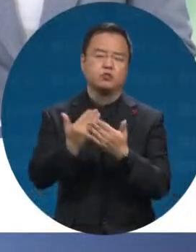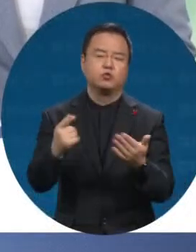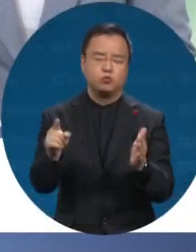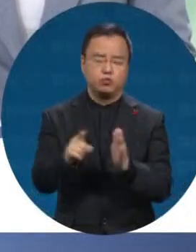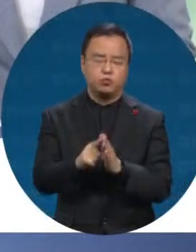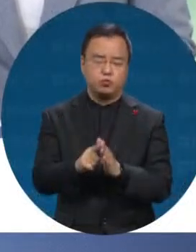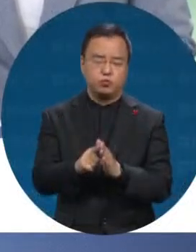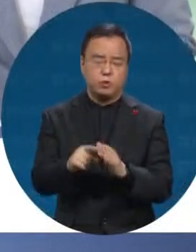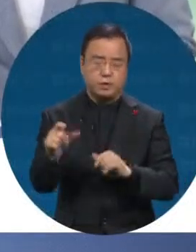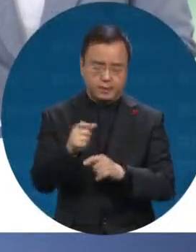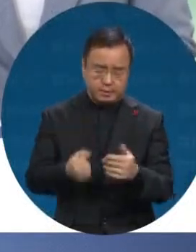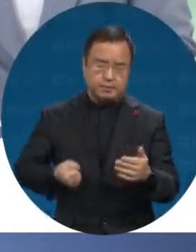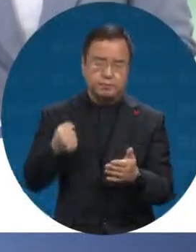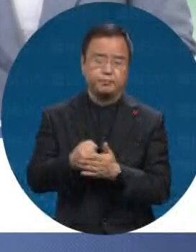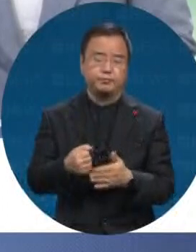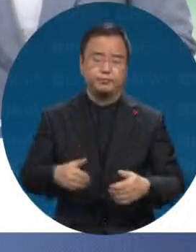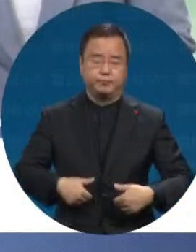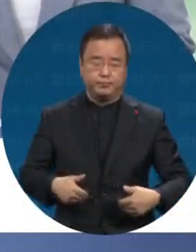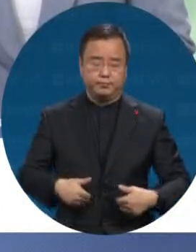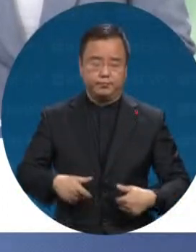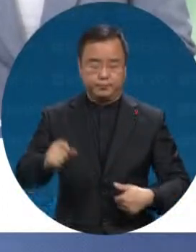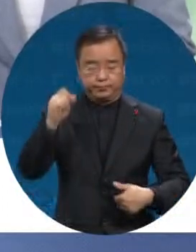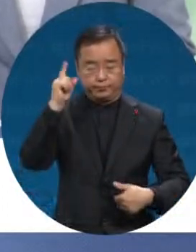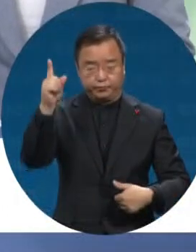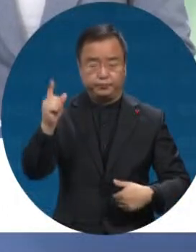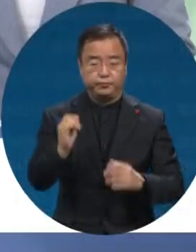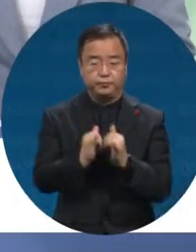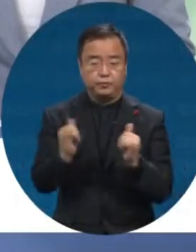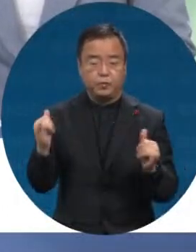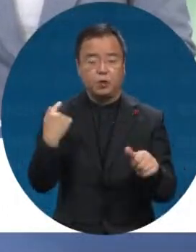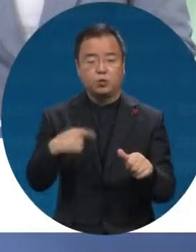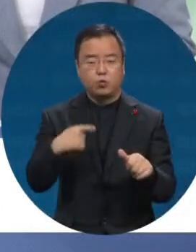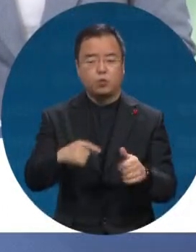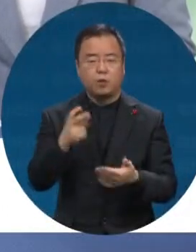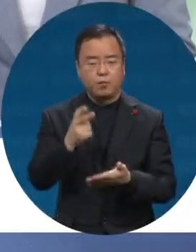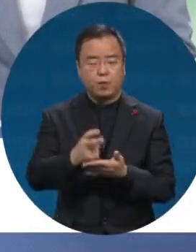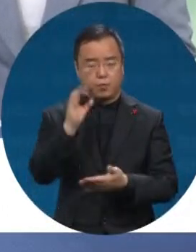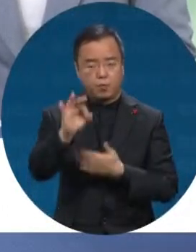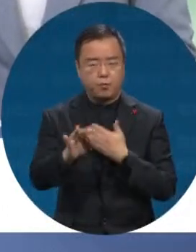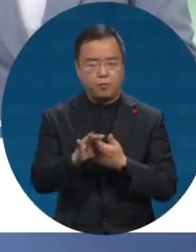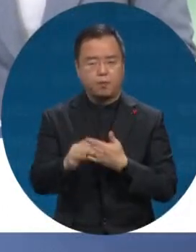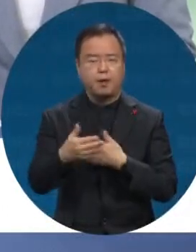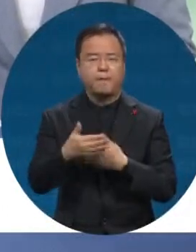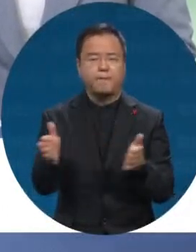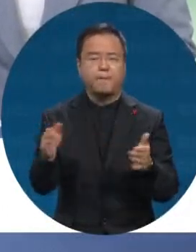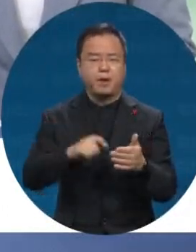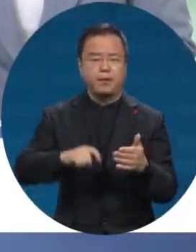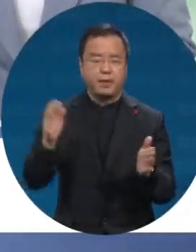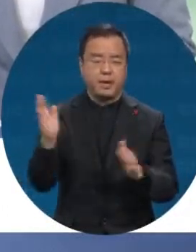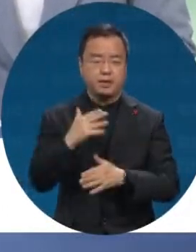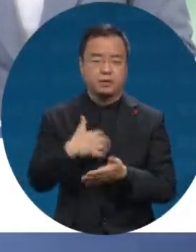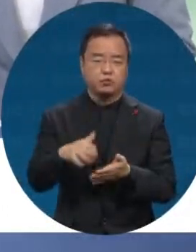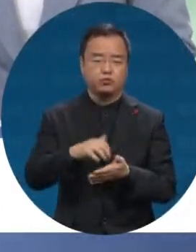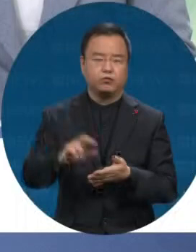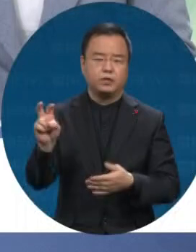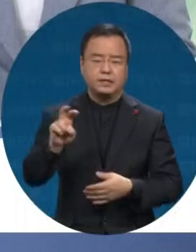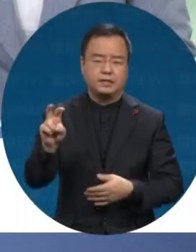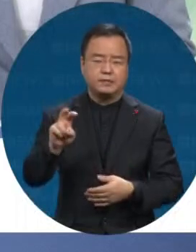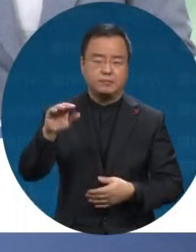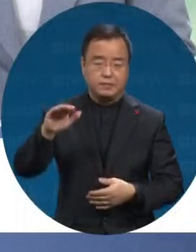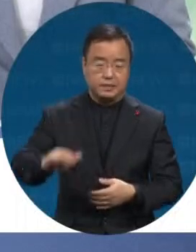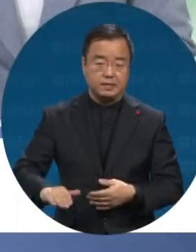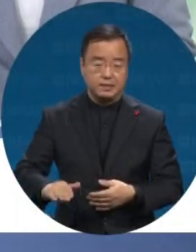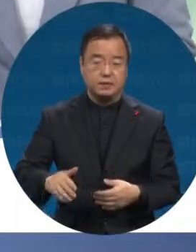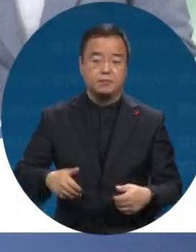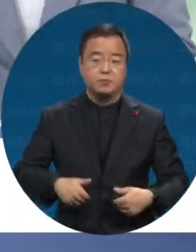된다라고 생각이 됩니다 영재교육법에 보면이 영재교육을 하기 위해서는 학급당 학생수 20명 이하가 되어야 된다라고 명시가